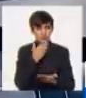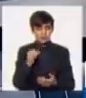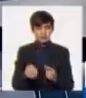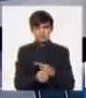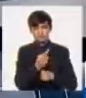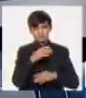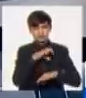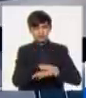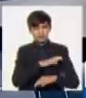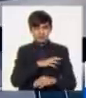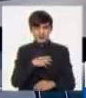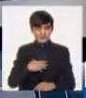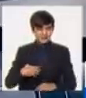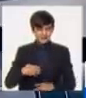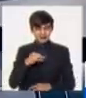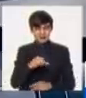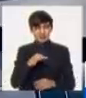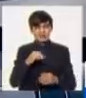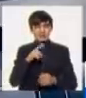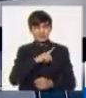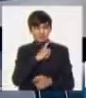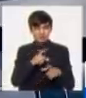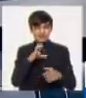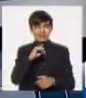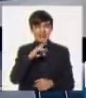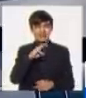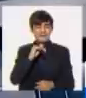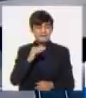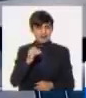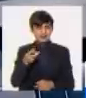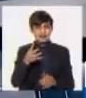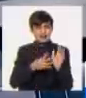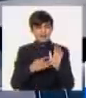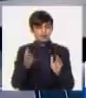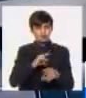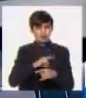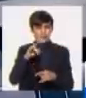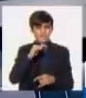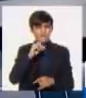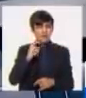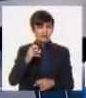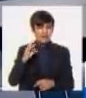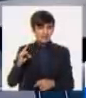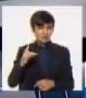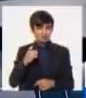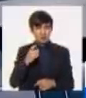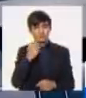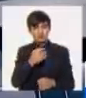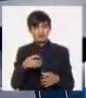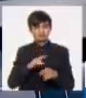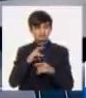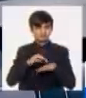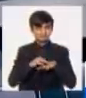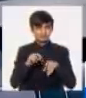выявленные авиационной администрацией. Также эксперты лишили сертификатов 9 воздушных судов «Фокер», которые принадлежат